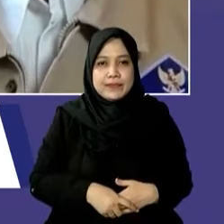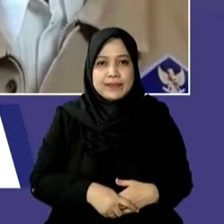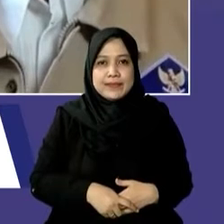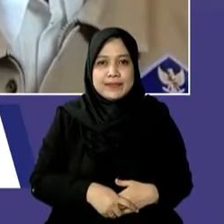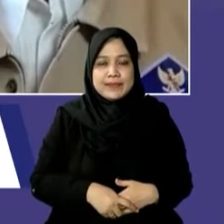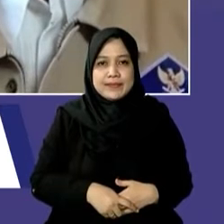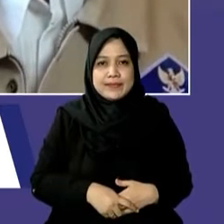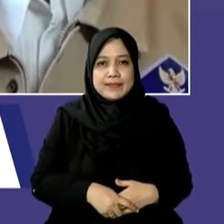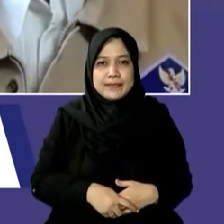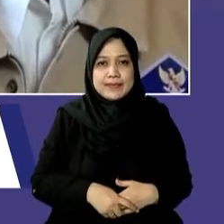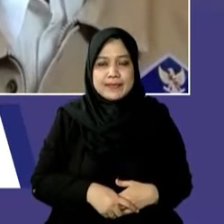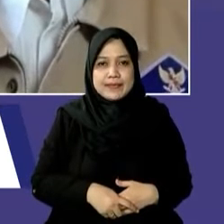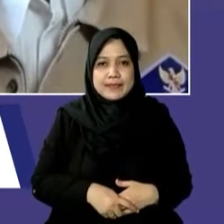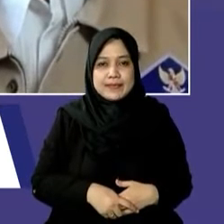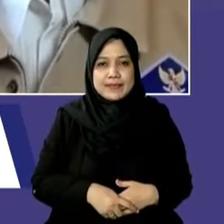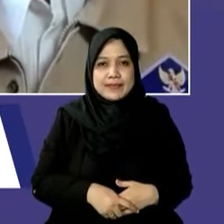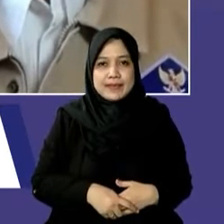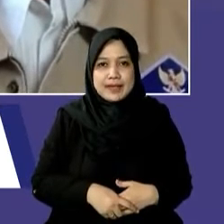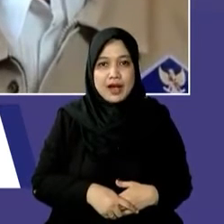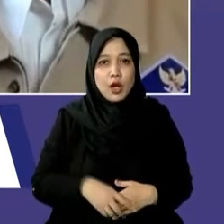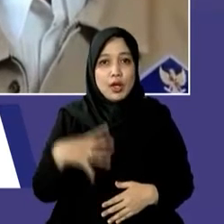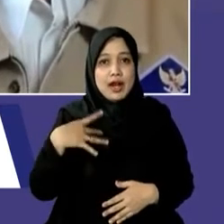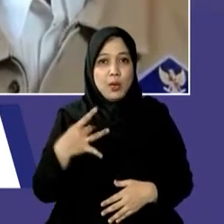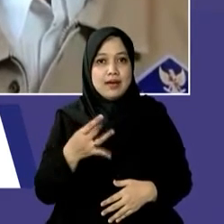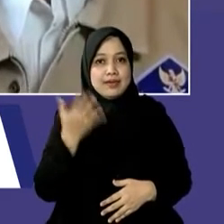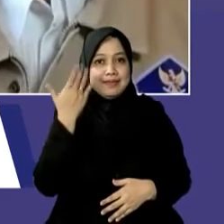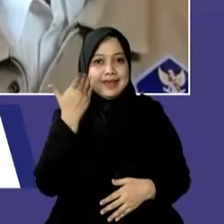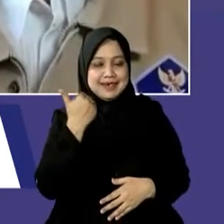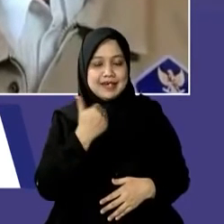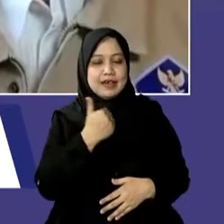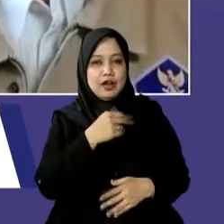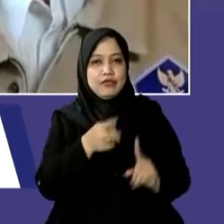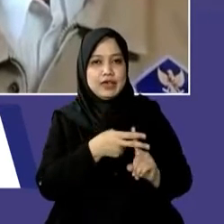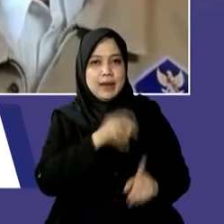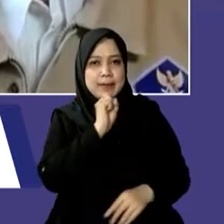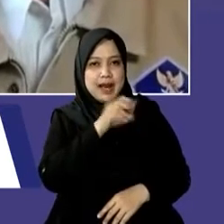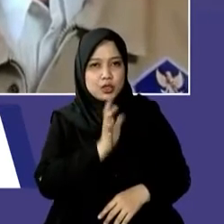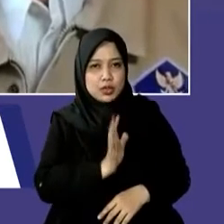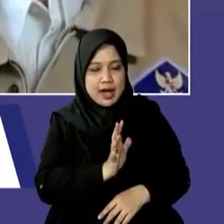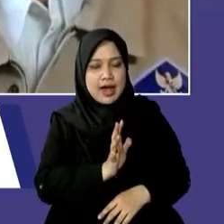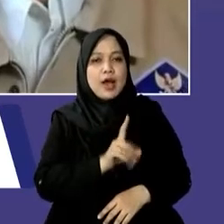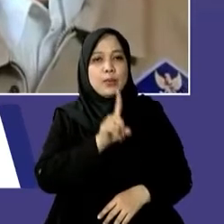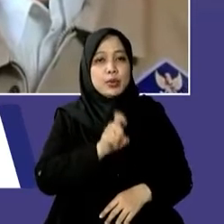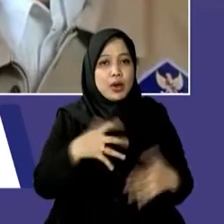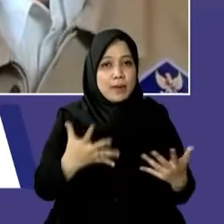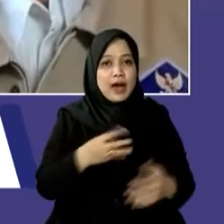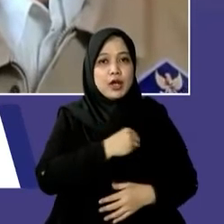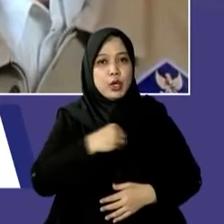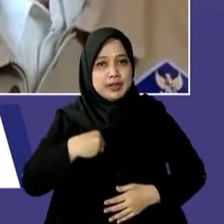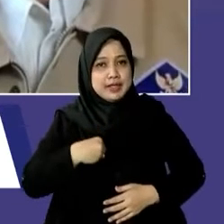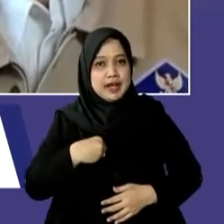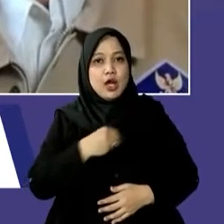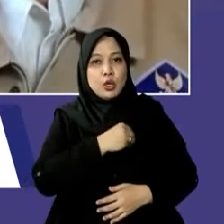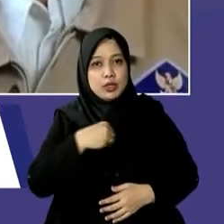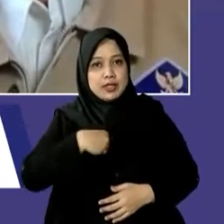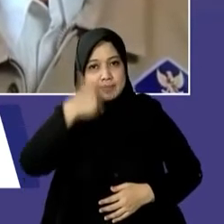untuk medis ini yang dibutuhkan memang Dokter tadi disebutkan oleh Nafira ada dokter spesialis baek